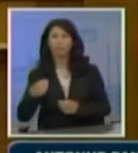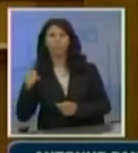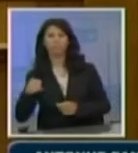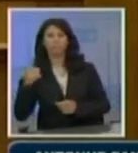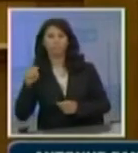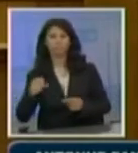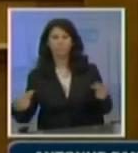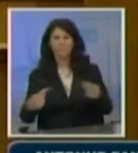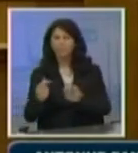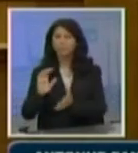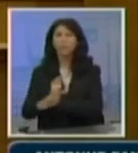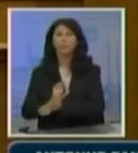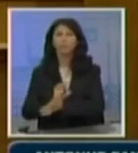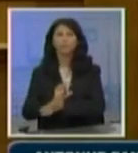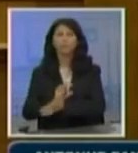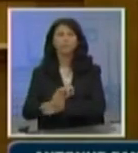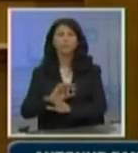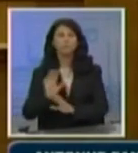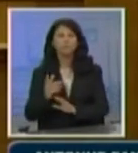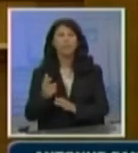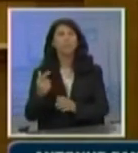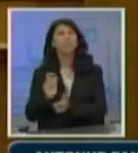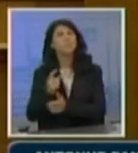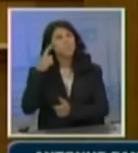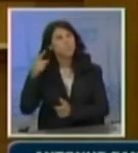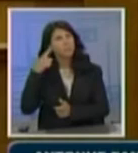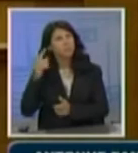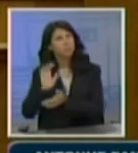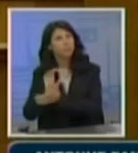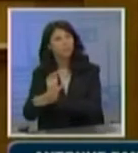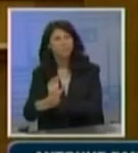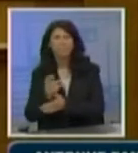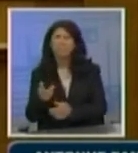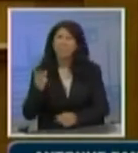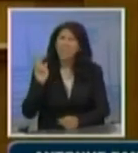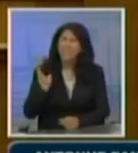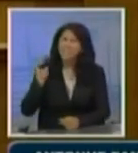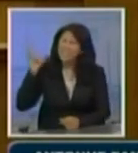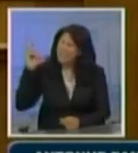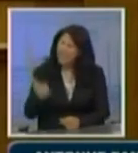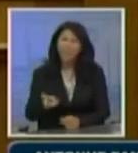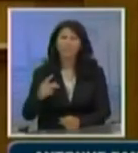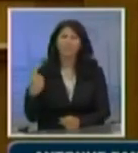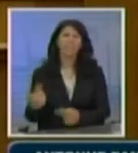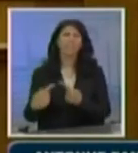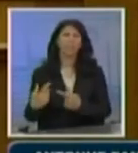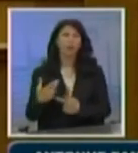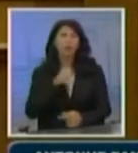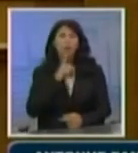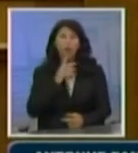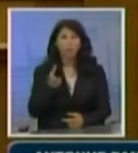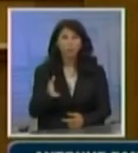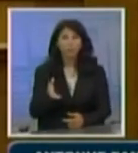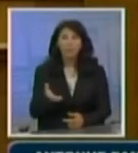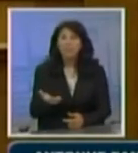Γκριμπαουσκάιτε. Να πούμε πως στην συνάντηση τέθηκαν θέματα ευρωπαϊκού ενδιαφέροντος με τον Πρωθυπουργό τον κύριο Σαμαρά να παρουσιάζει τις προτεραιότητες της